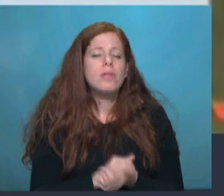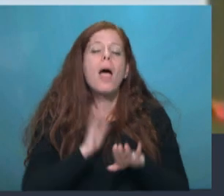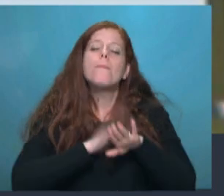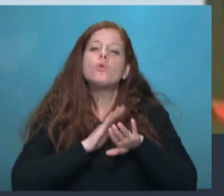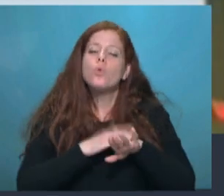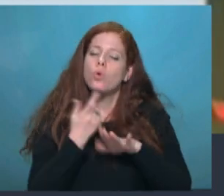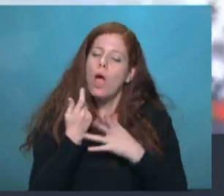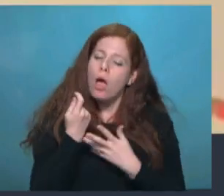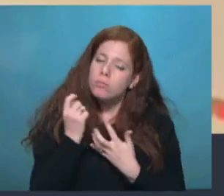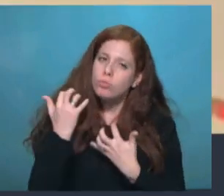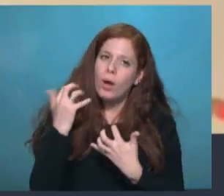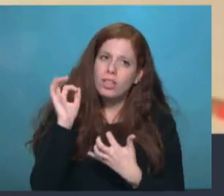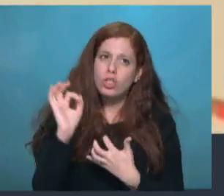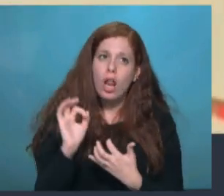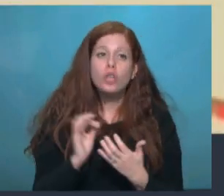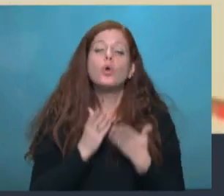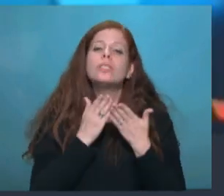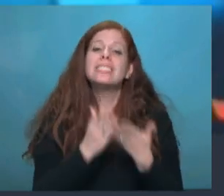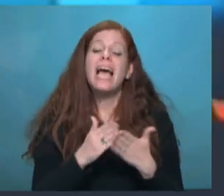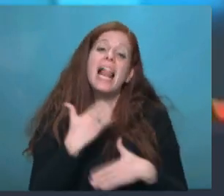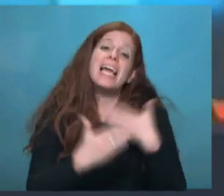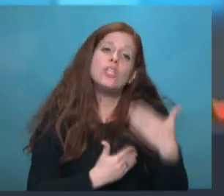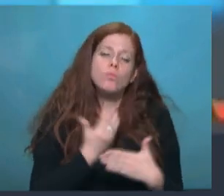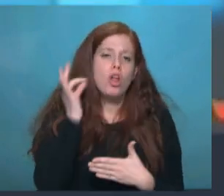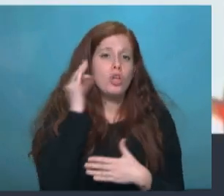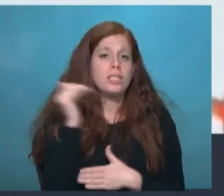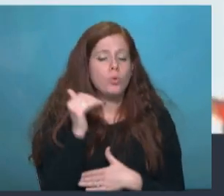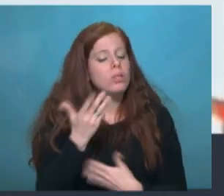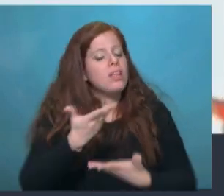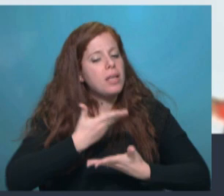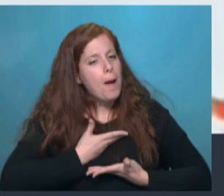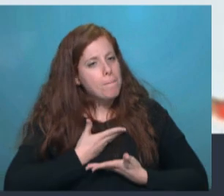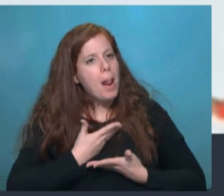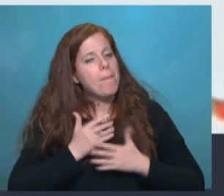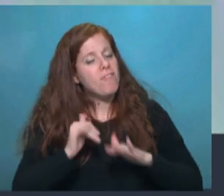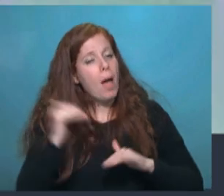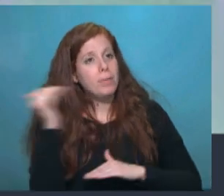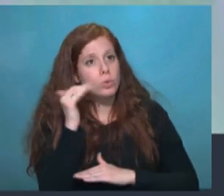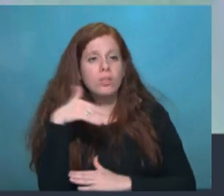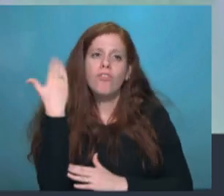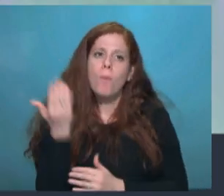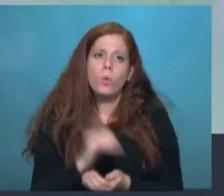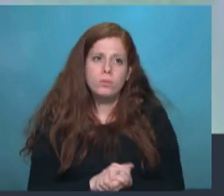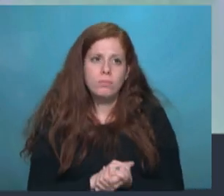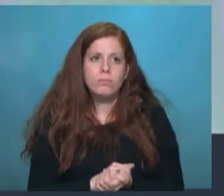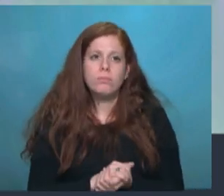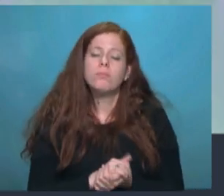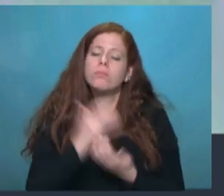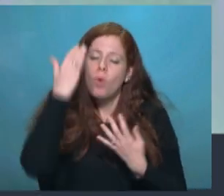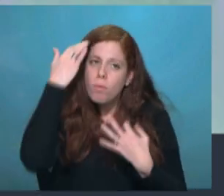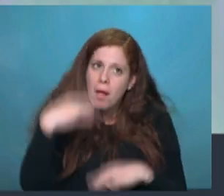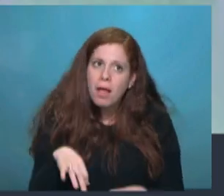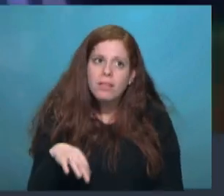שנחשב לעוד צעד בקידומה של האישה הסעודית, התקבל בברכה בסעודיה ומחוצה לה. תסתחק סמו לאמירה רימה